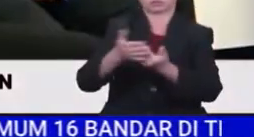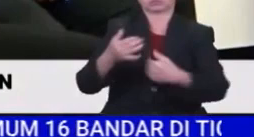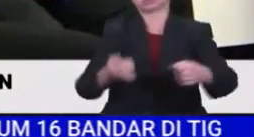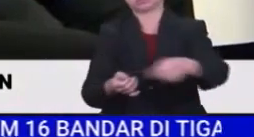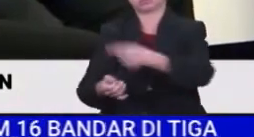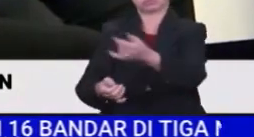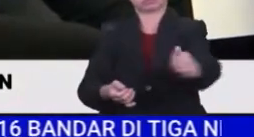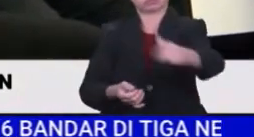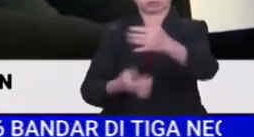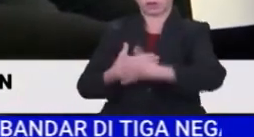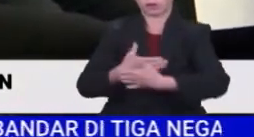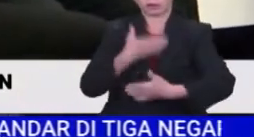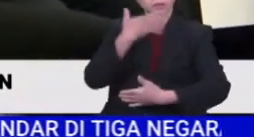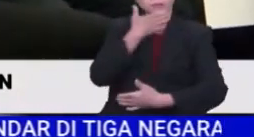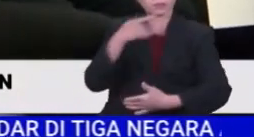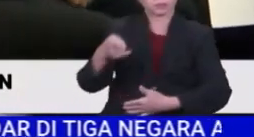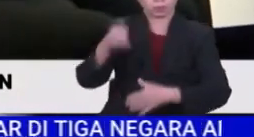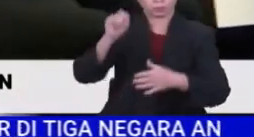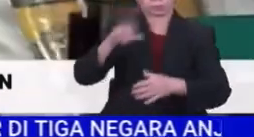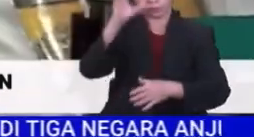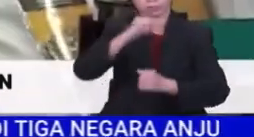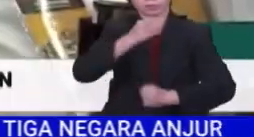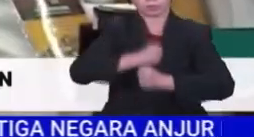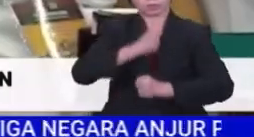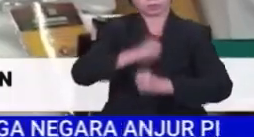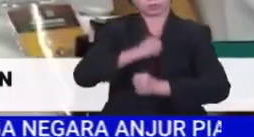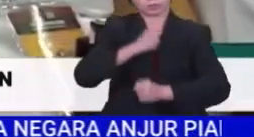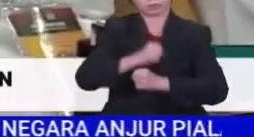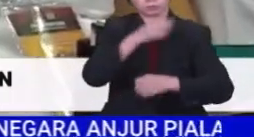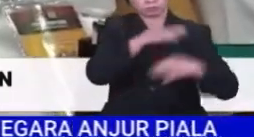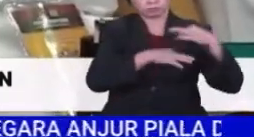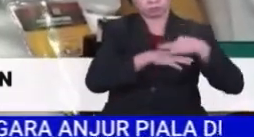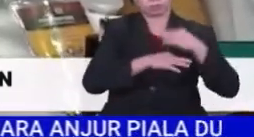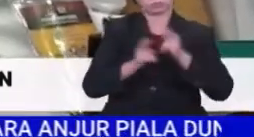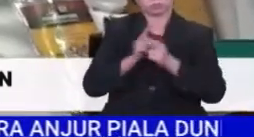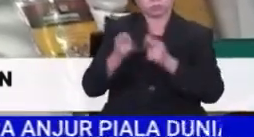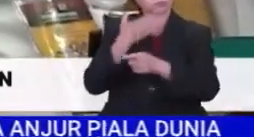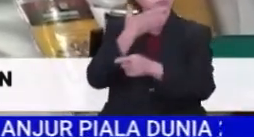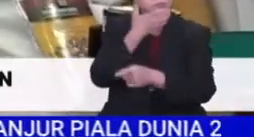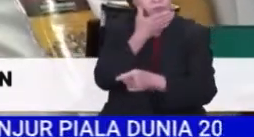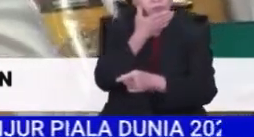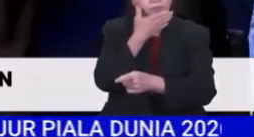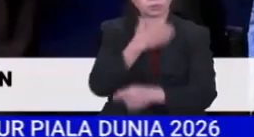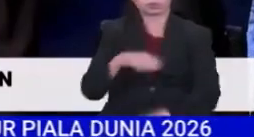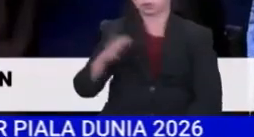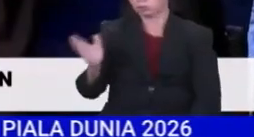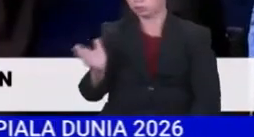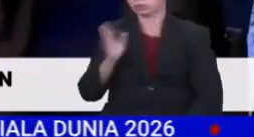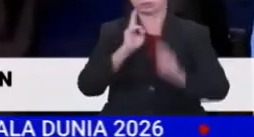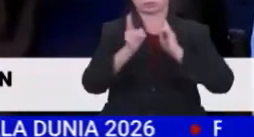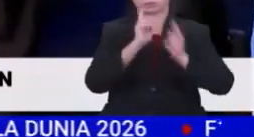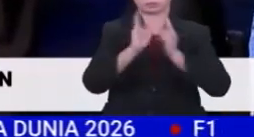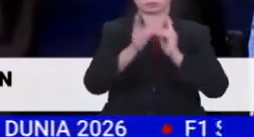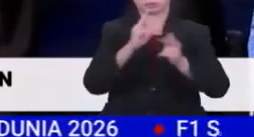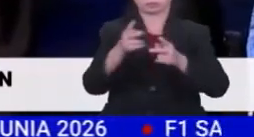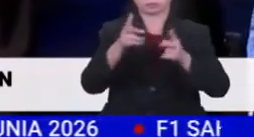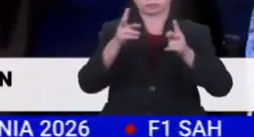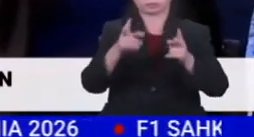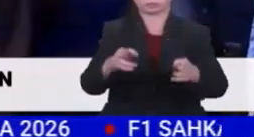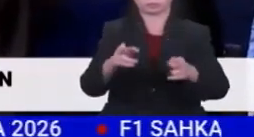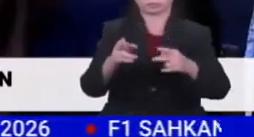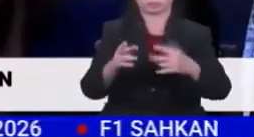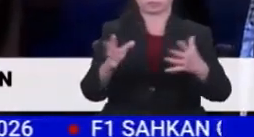pergerakan anak-anak muda juga dapat mencari sumber rezeki dari usia muda beliau berucap pada Majlis perasmian